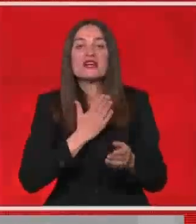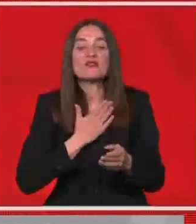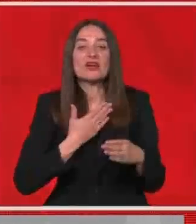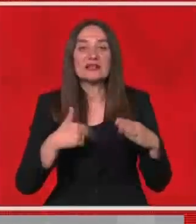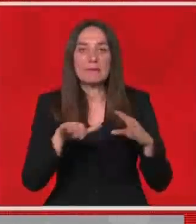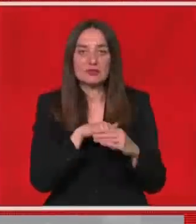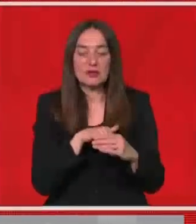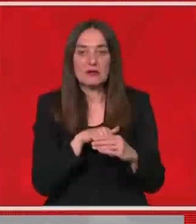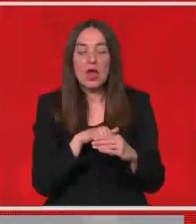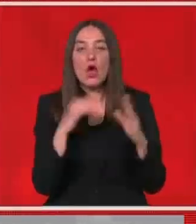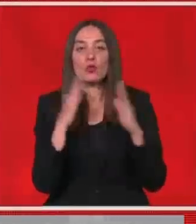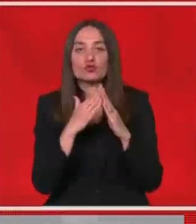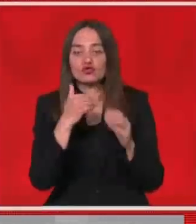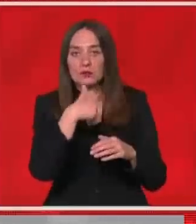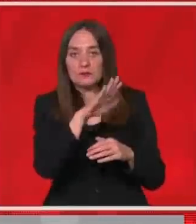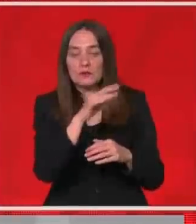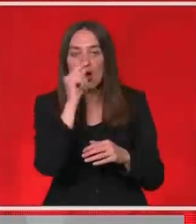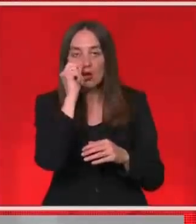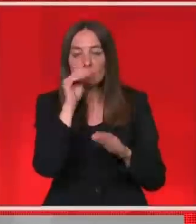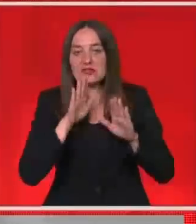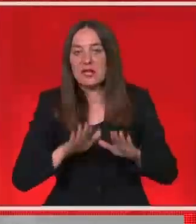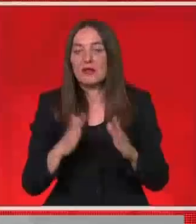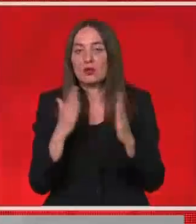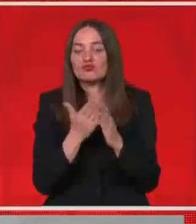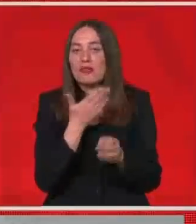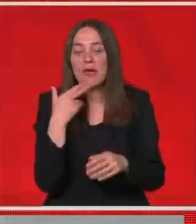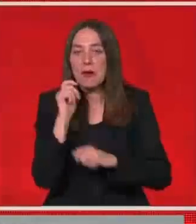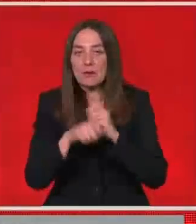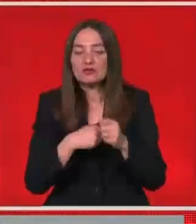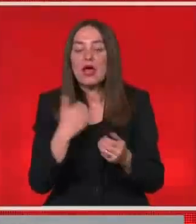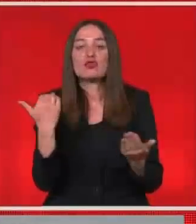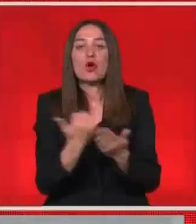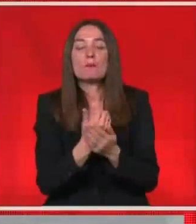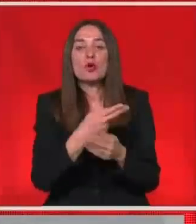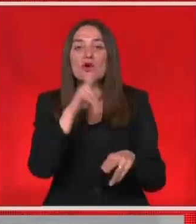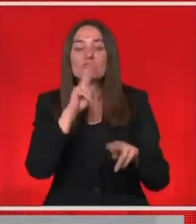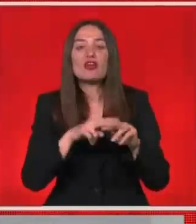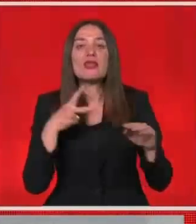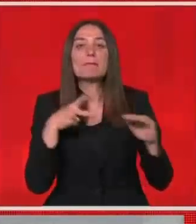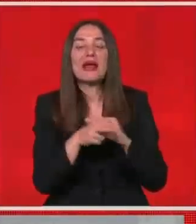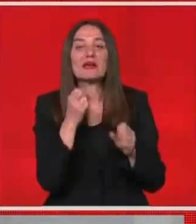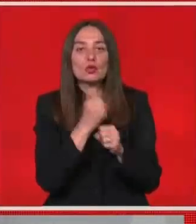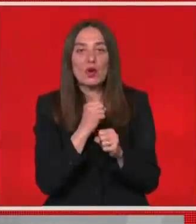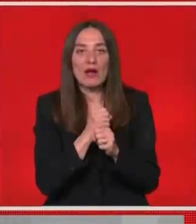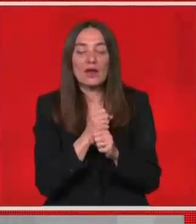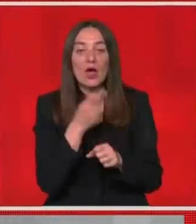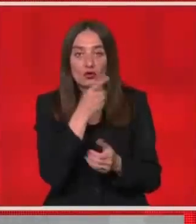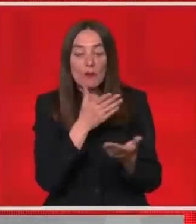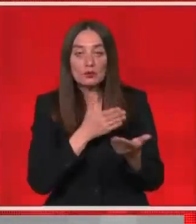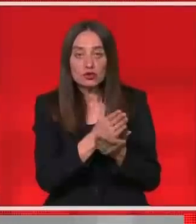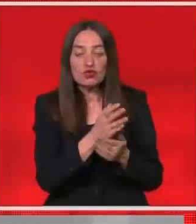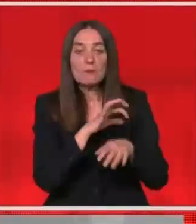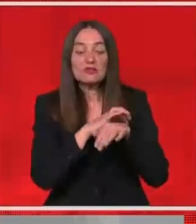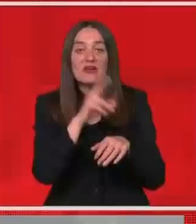zaposlene kući. Ljudi sede kući, nema posla i dobiju rešenje o prekidu rada. U tom slučaju poslodavac